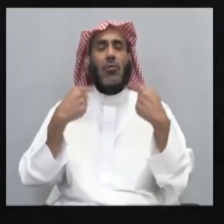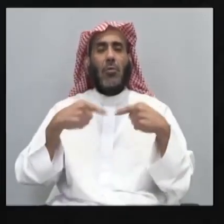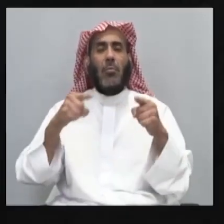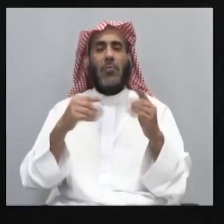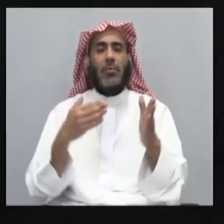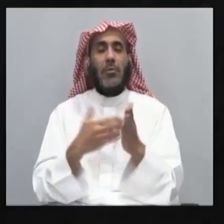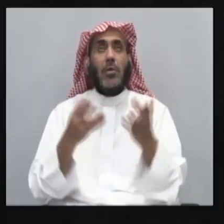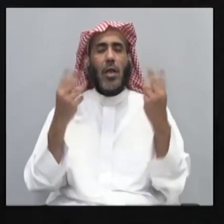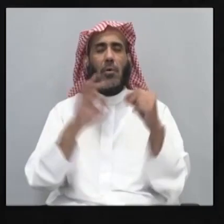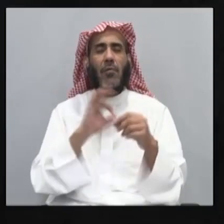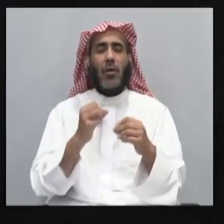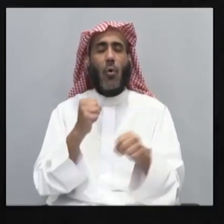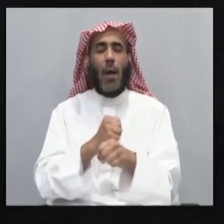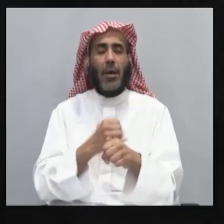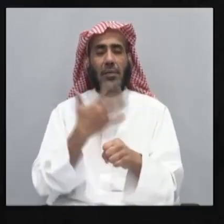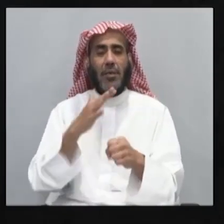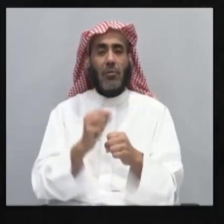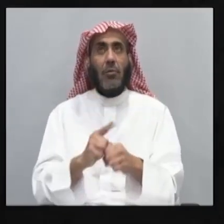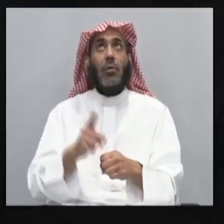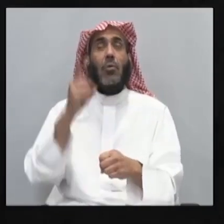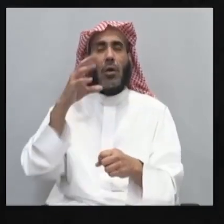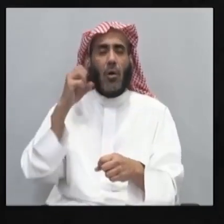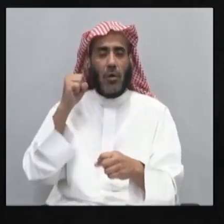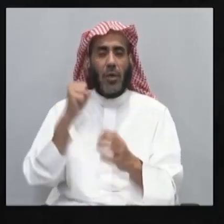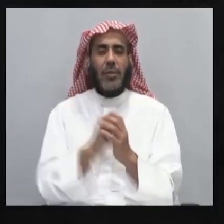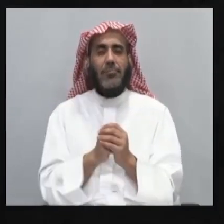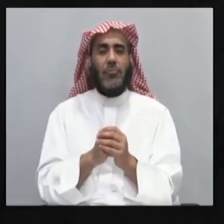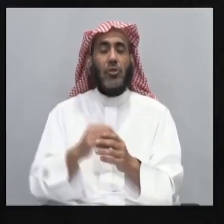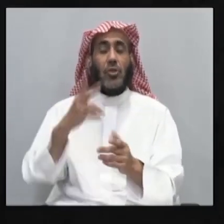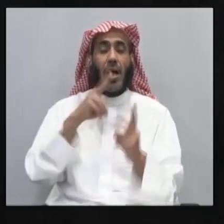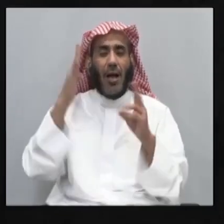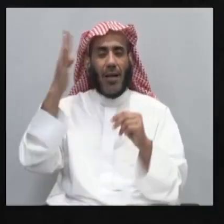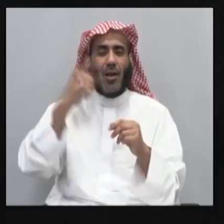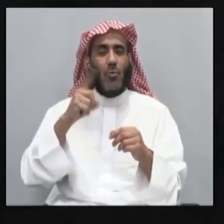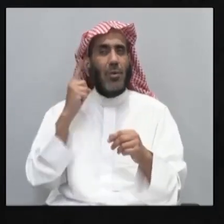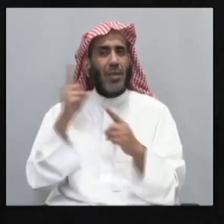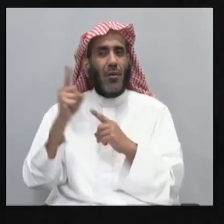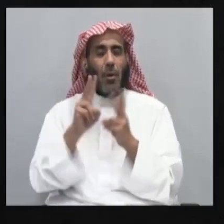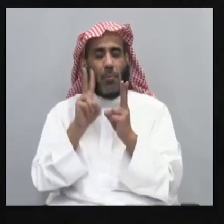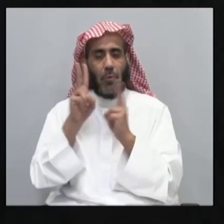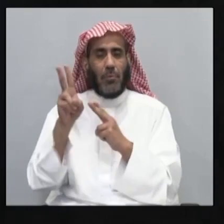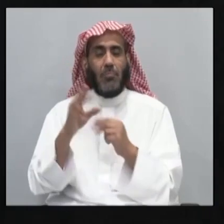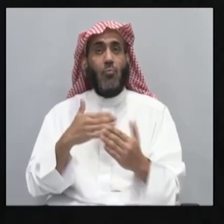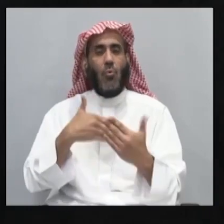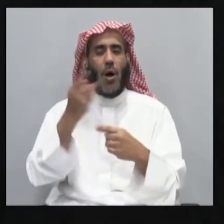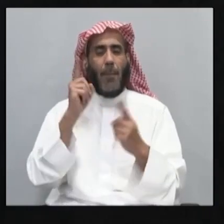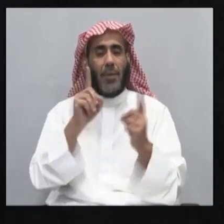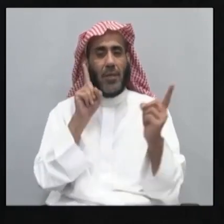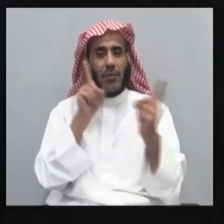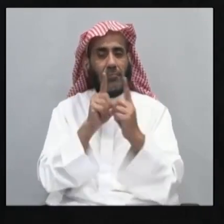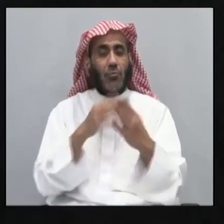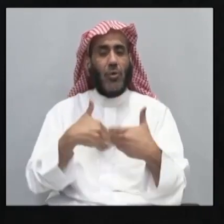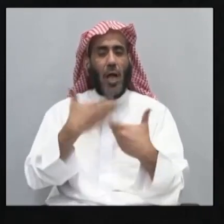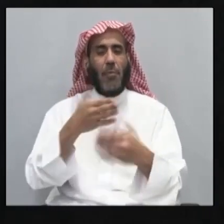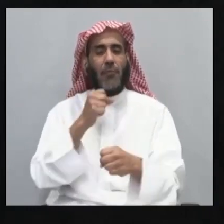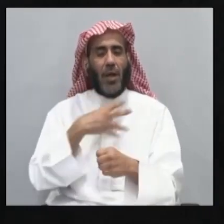ولكم في الختام علما نافعا وعملا صالحا نربي ولي ذلك والقادر عليه شاكرا لك طيب الاصغاء وكريم المتابعه مؤملا نلتقيك وانت